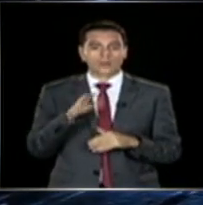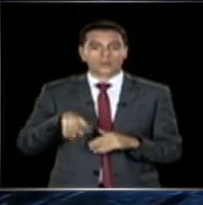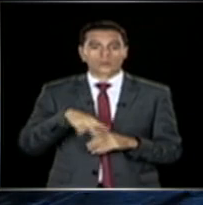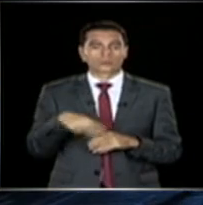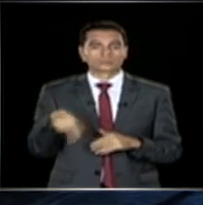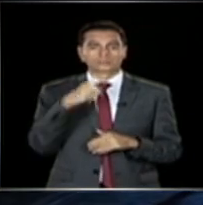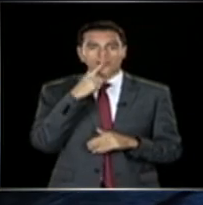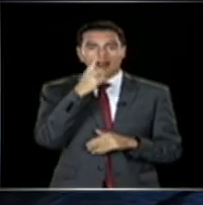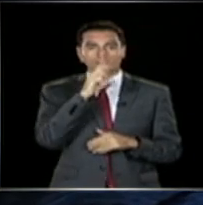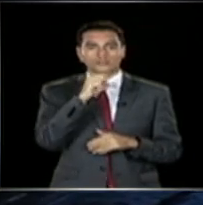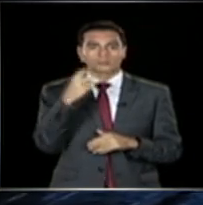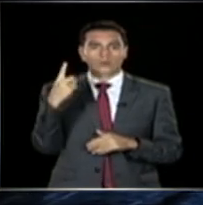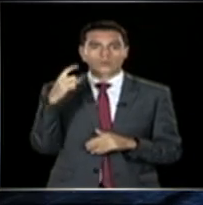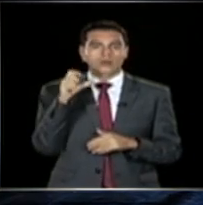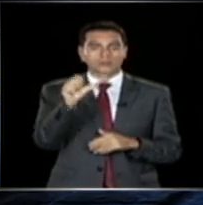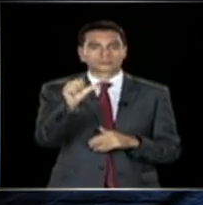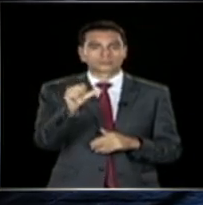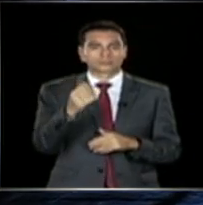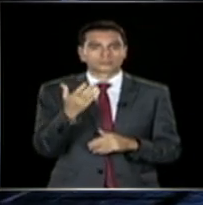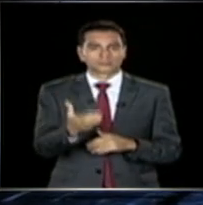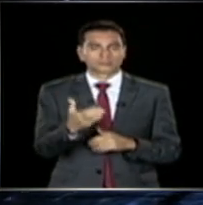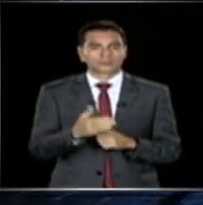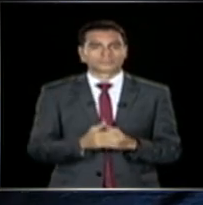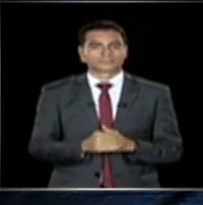الأوروبي لكرة القدم عام